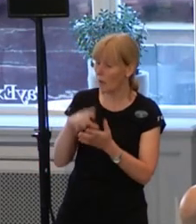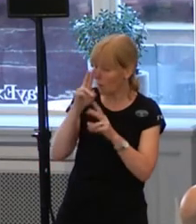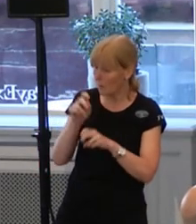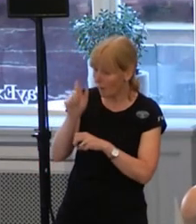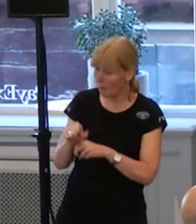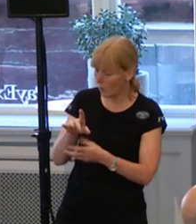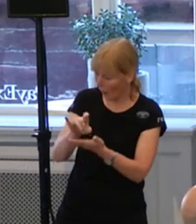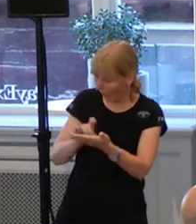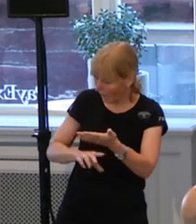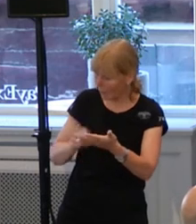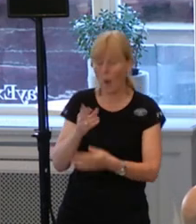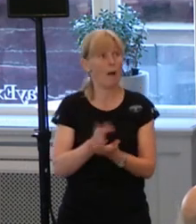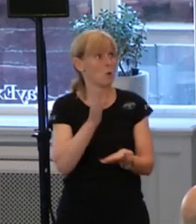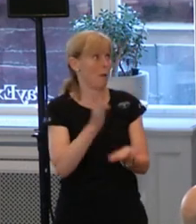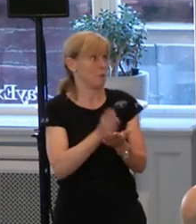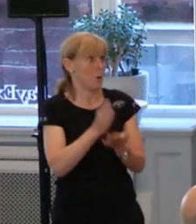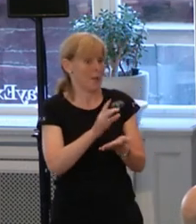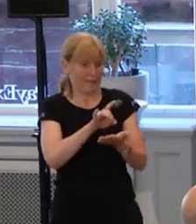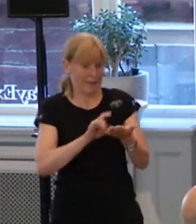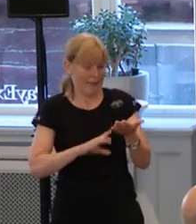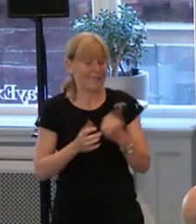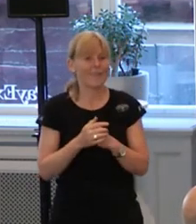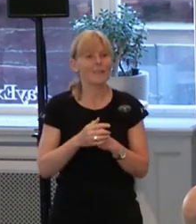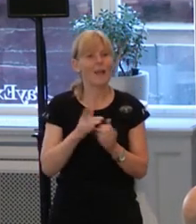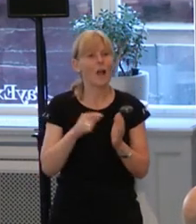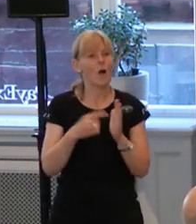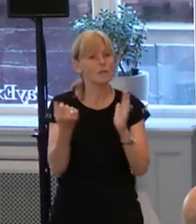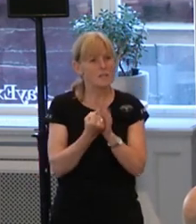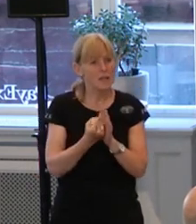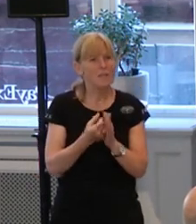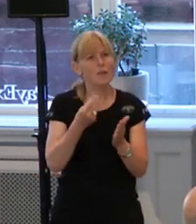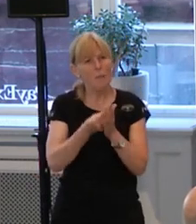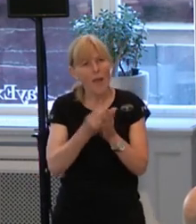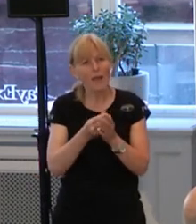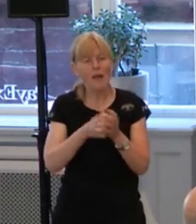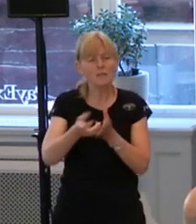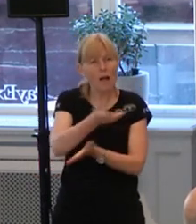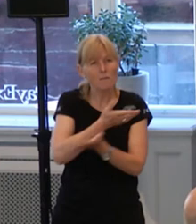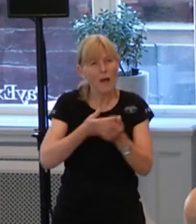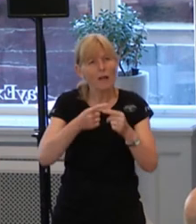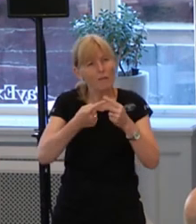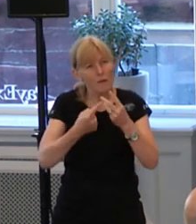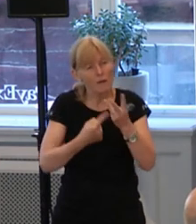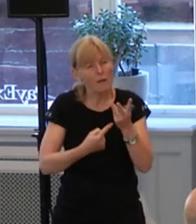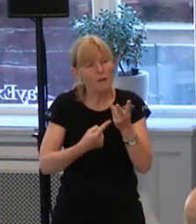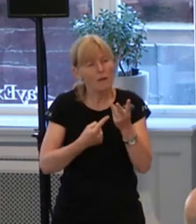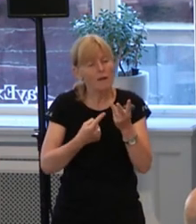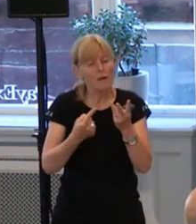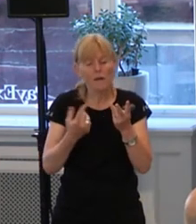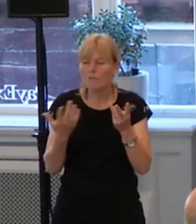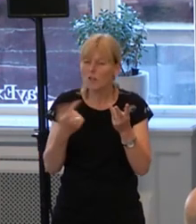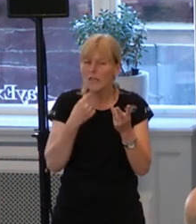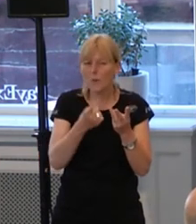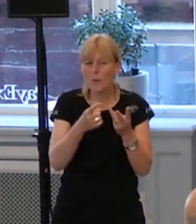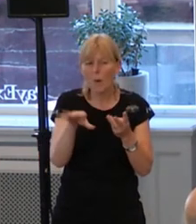du antecknat? Absolut, absolut. Lagstiftning i flera avseende, pengar, samverkan. Vad kan du